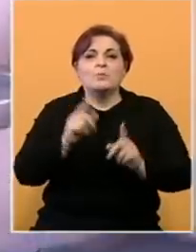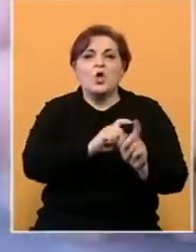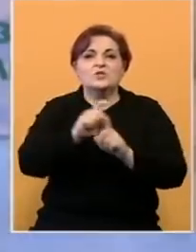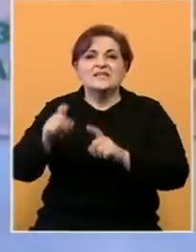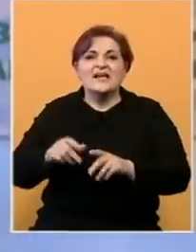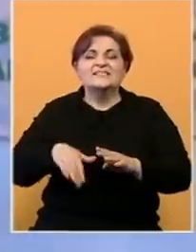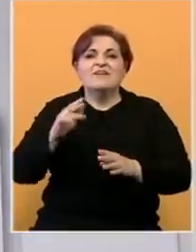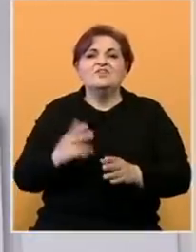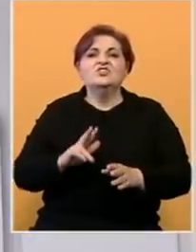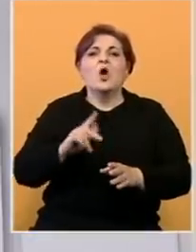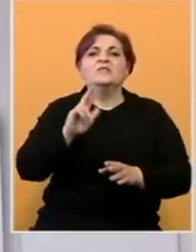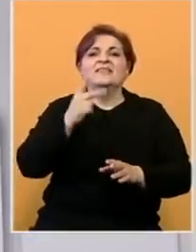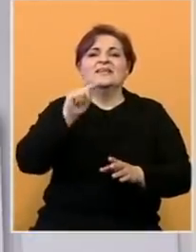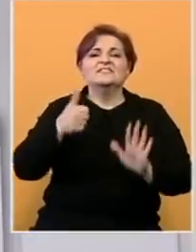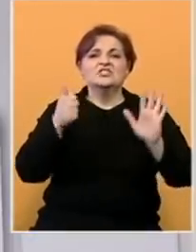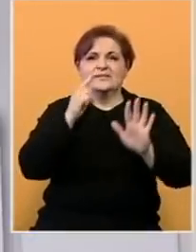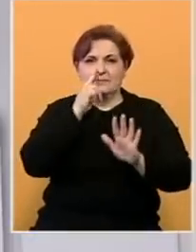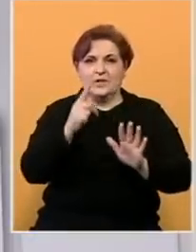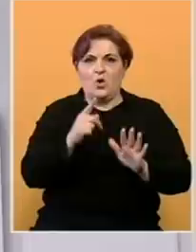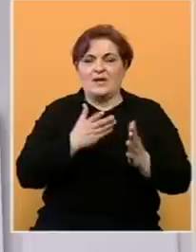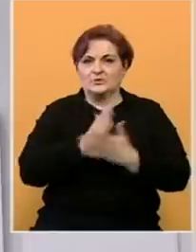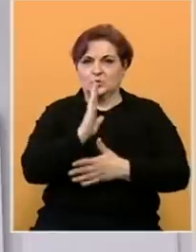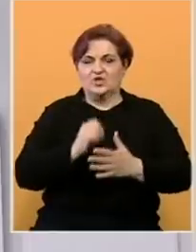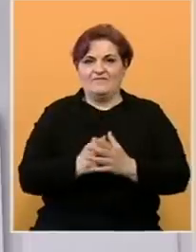više od 13,6 miliona slučajeva.